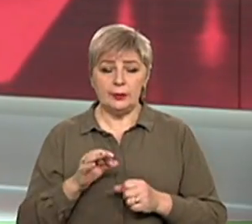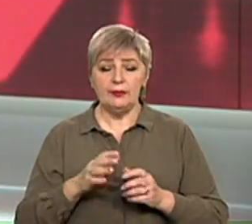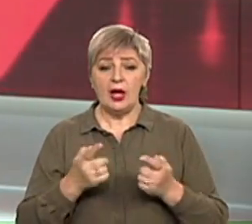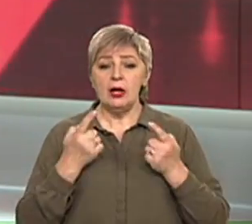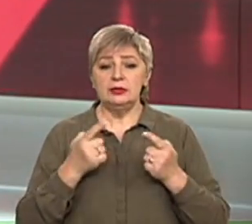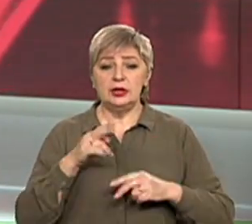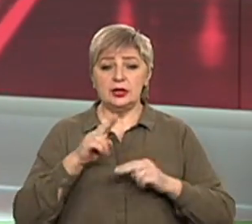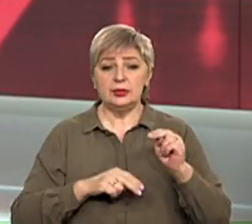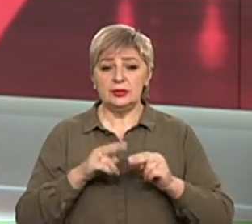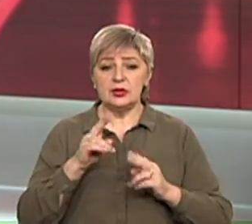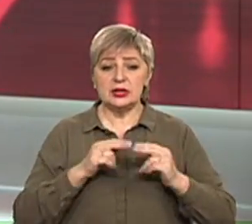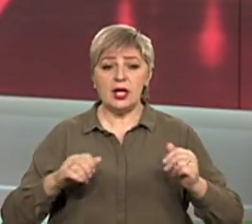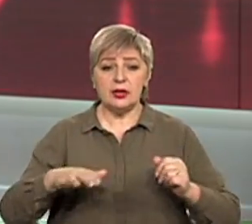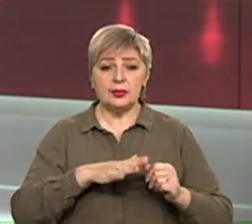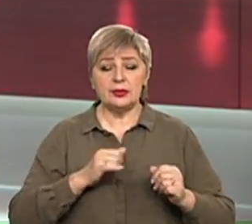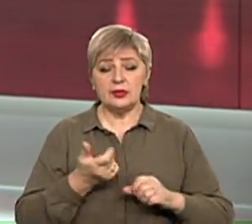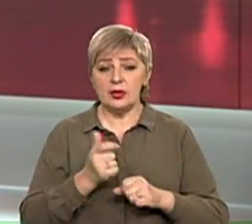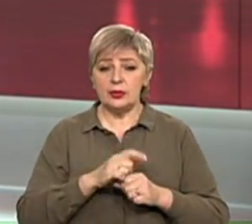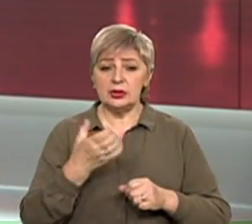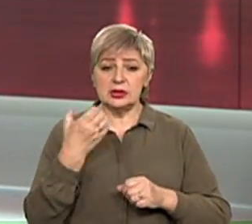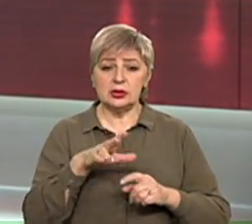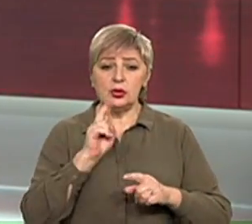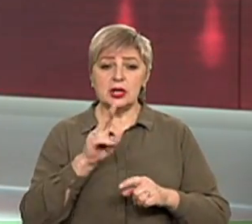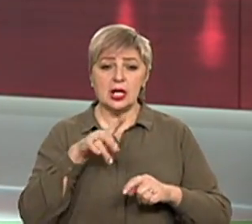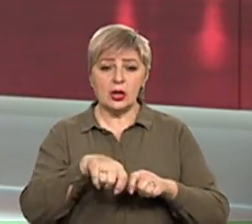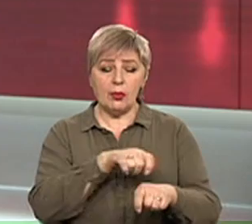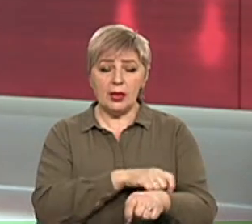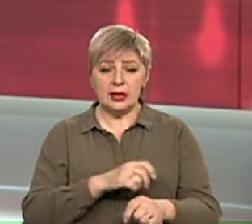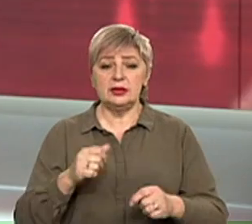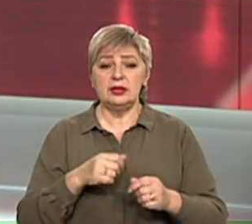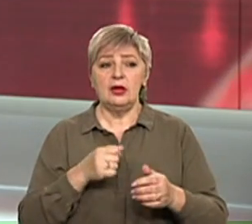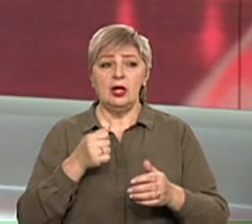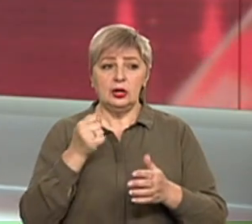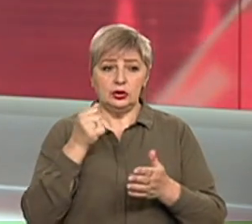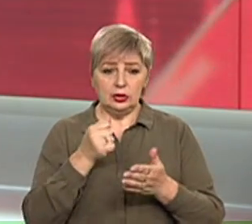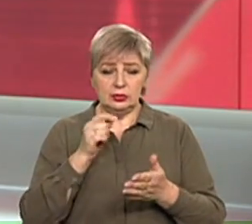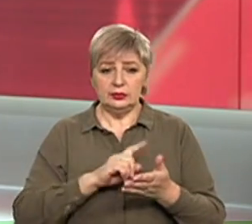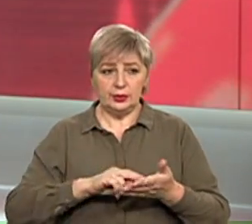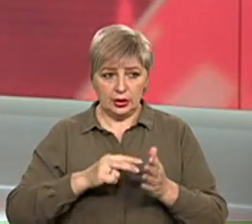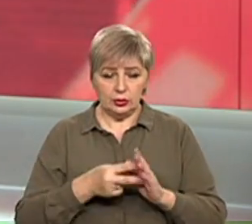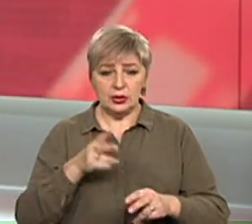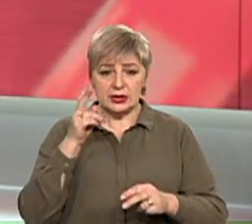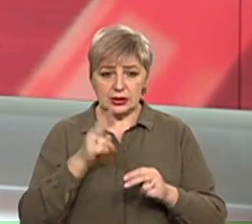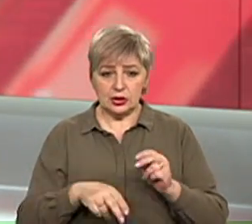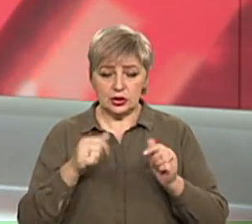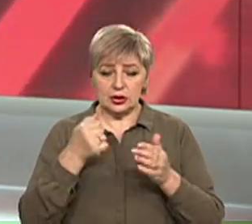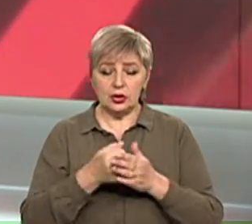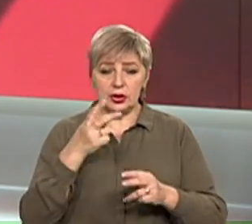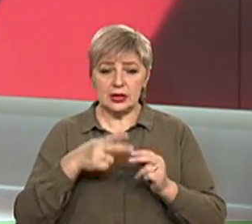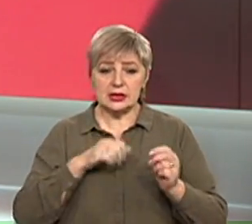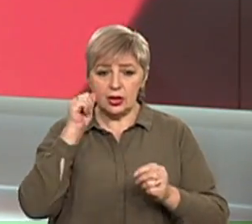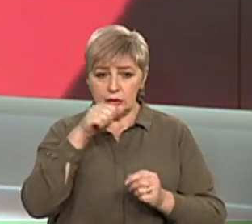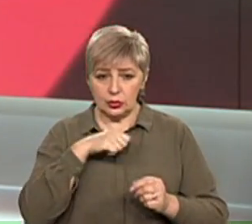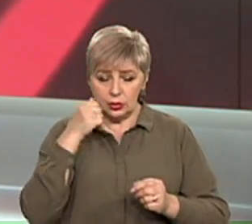Велике будівництво на Дніпропетровщині. Понад 100 кілометрів доріг планують довести до ладу до кінця цього року. На це із державного та обласного